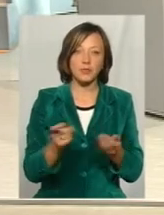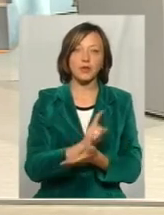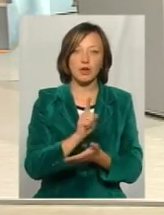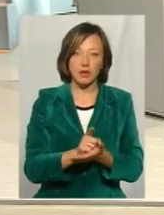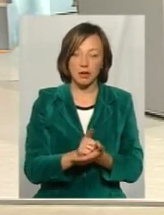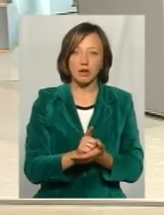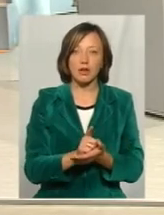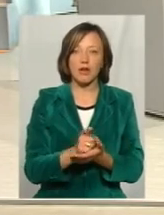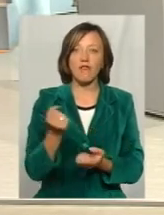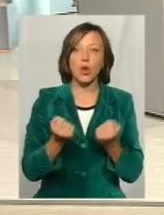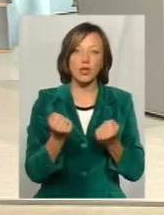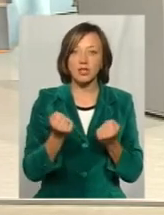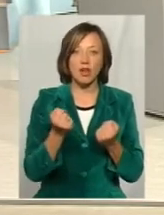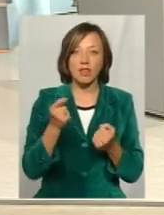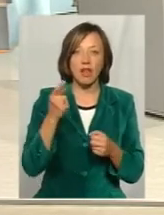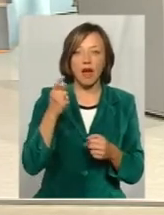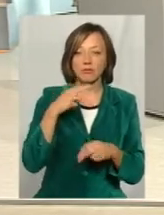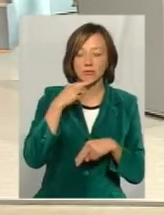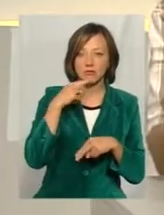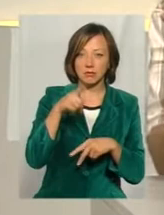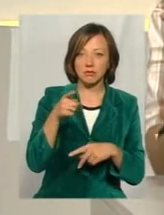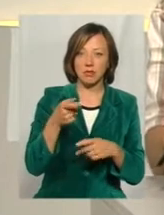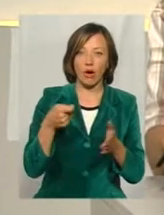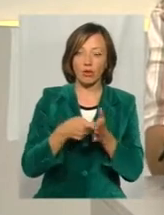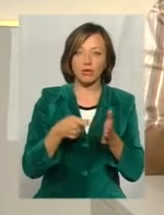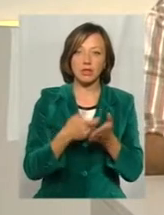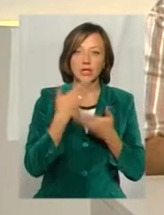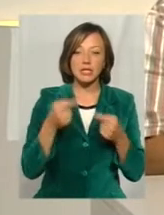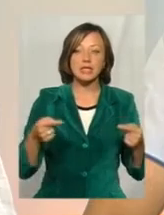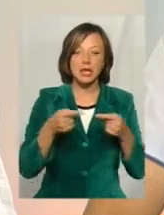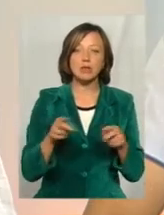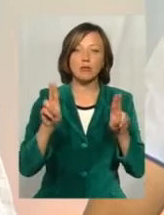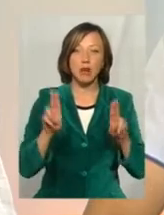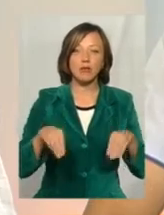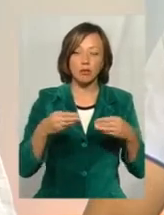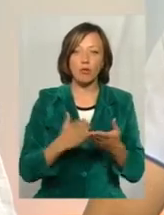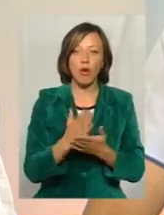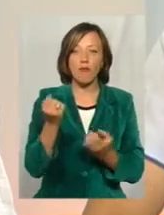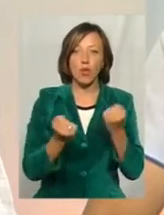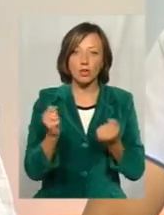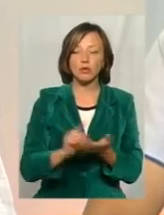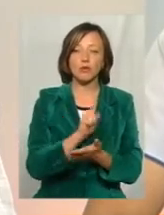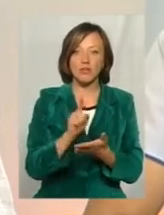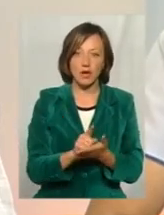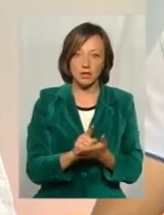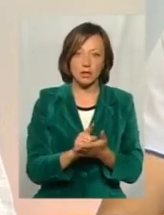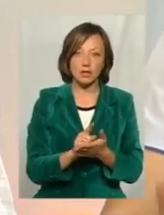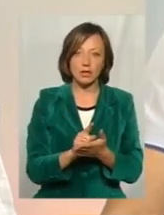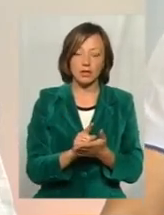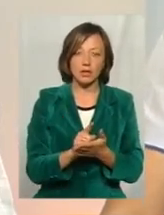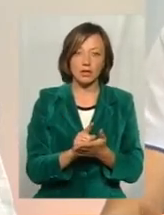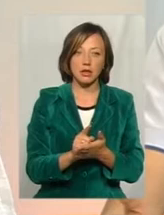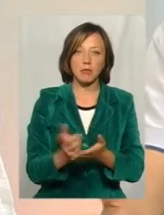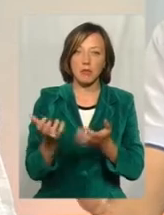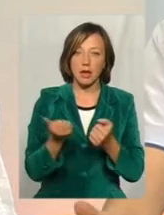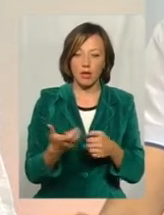Тому що все ж таки, ну, водій, щоб не відволікався, у нього кондуктора немає. Може, згідно правил надання послуг, водій зобов'язаний